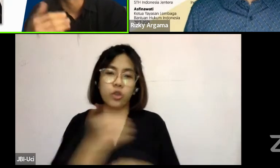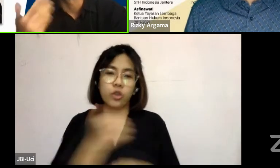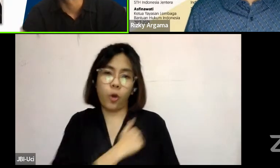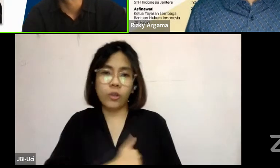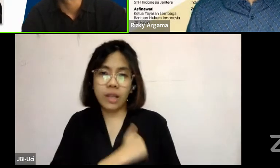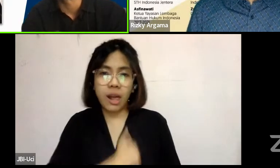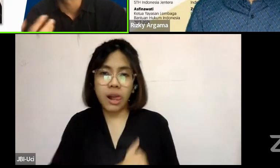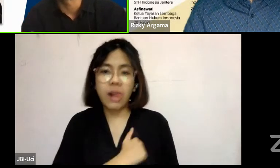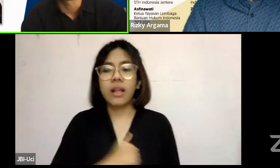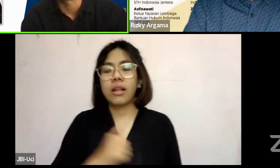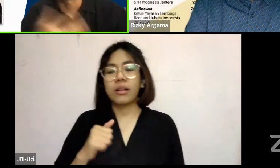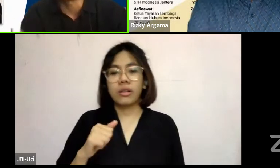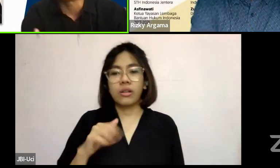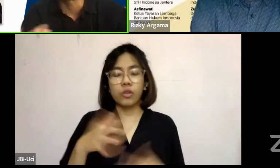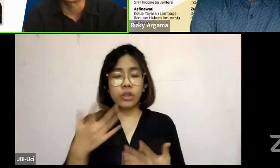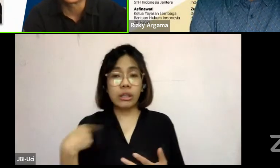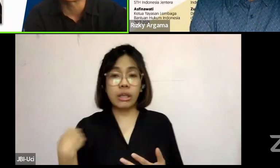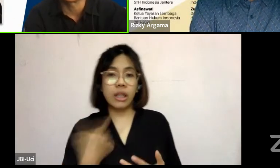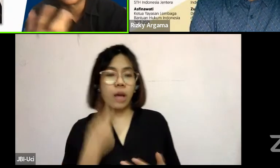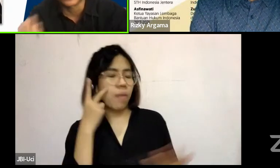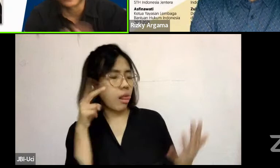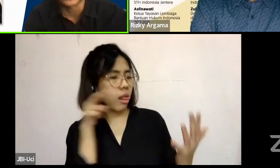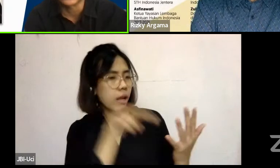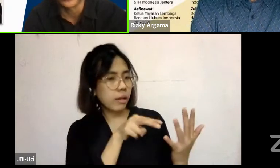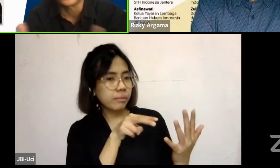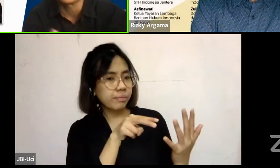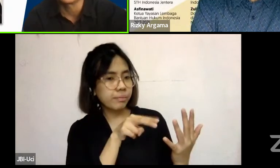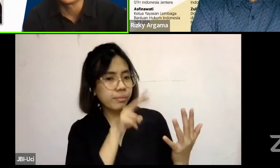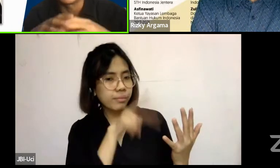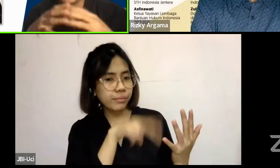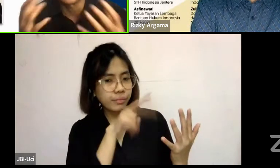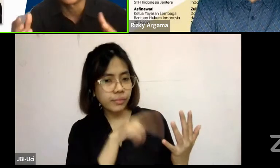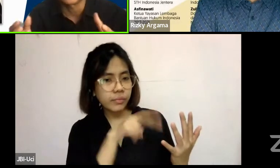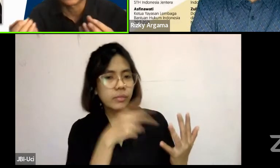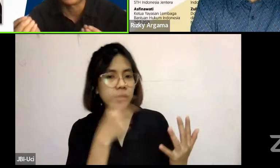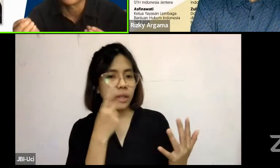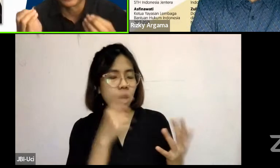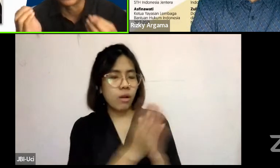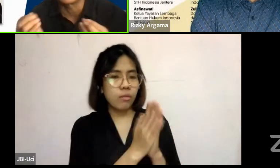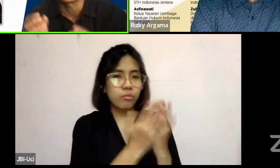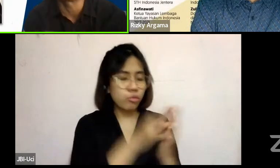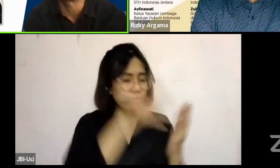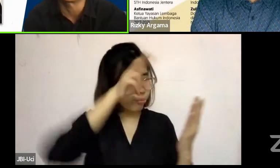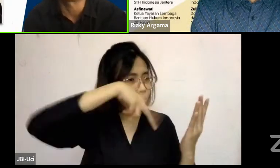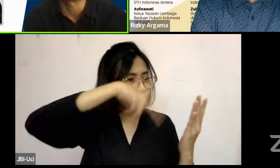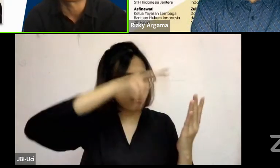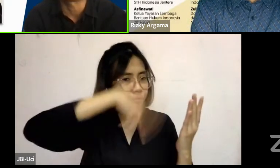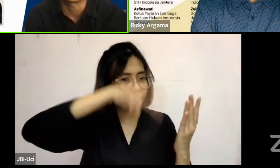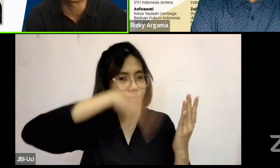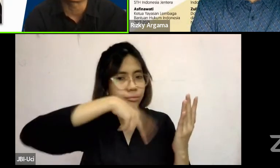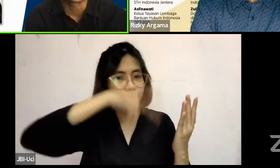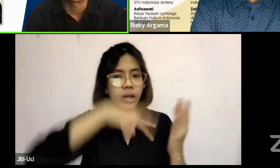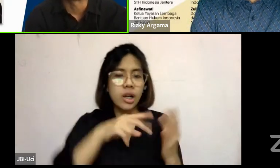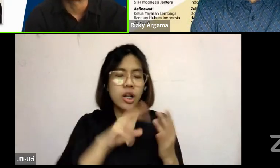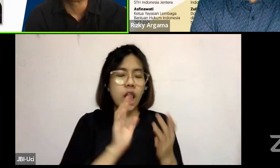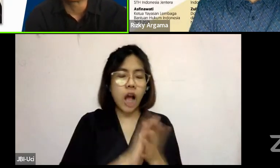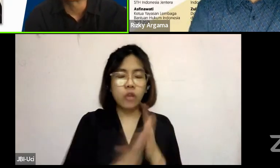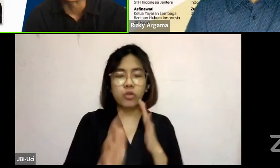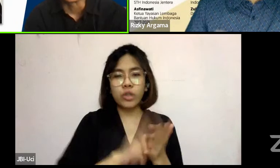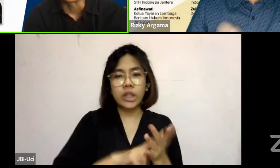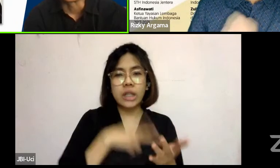kemudian kita melihat apa yang tertulis secara tekstual gitu ya dan melihatnya secara dalam artian penafsiran-penafsiran